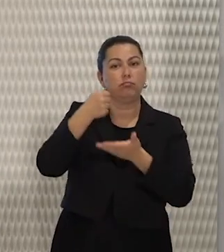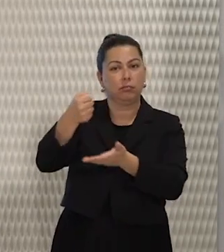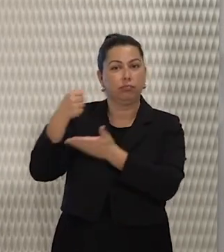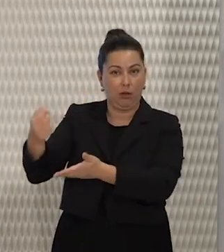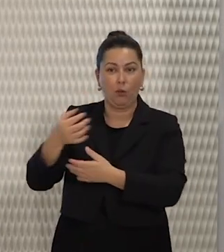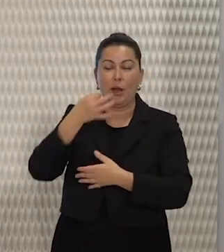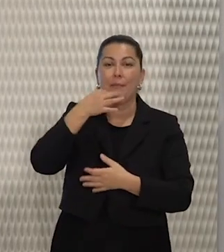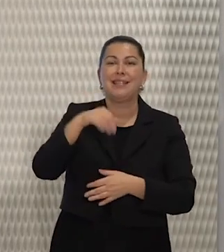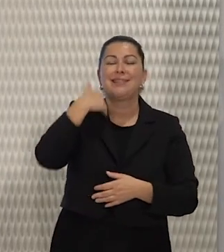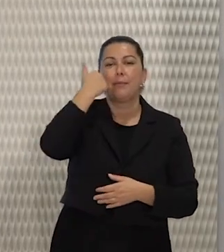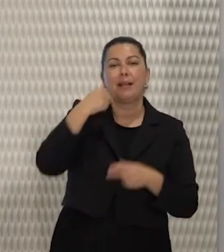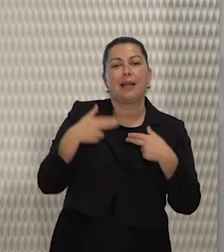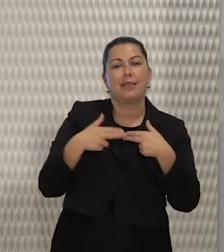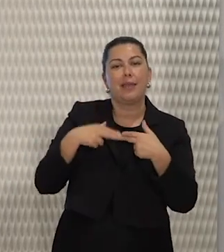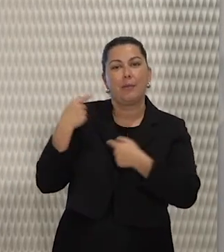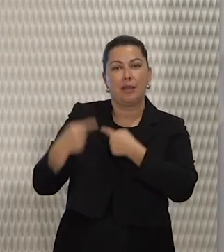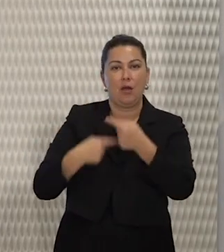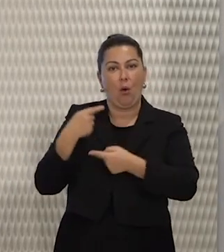männliche Nebenrolle.